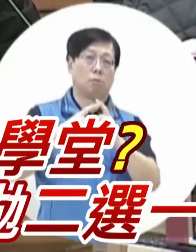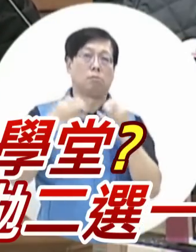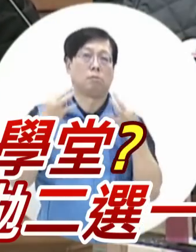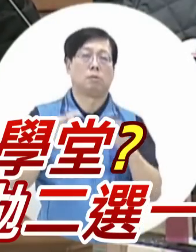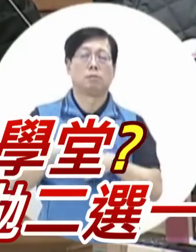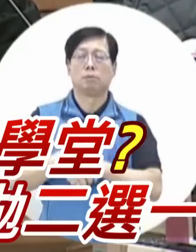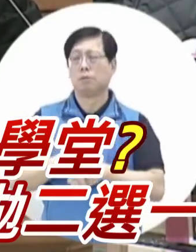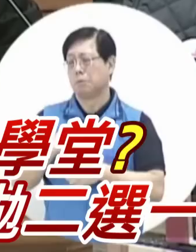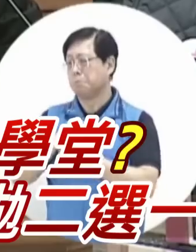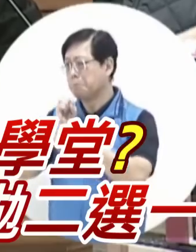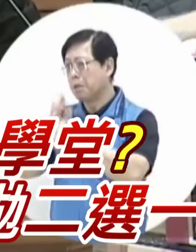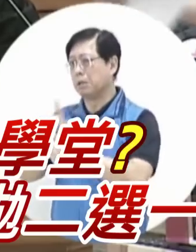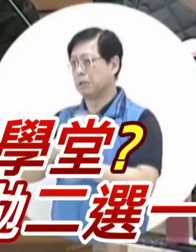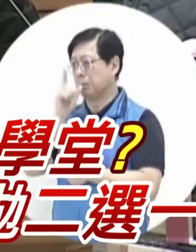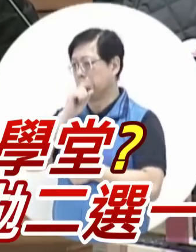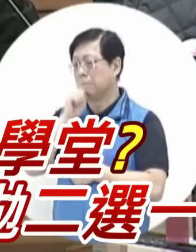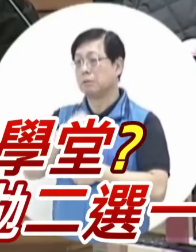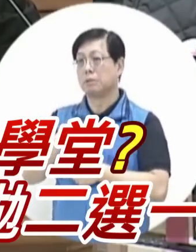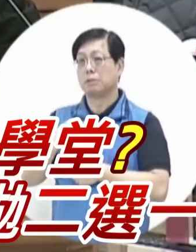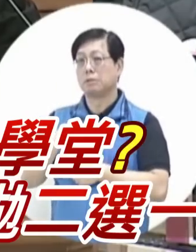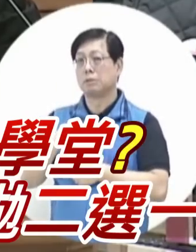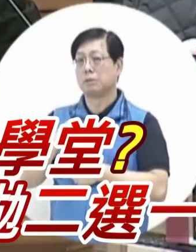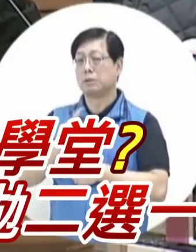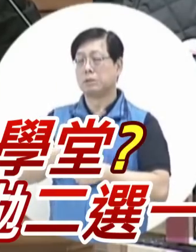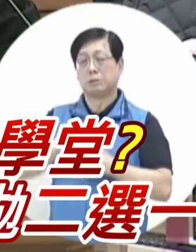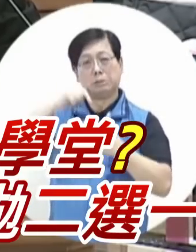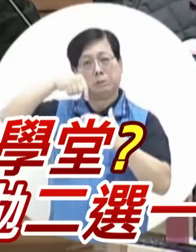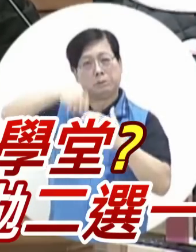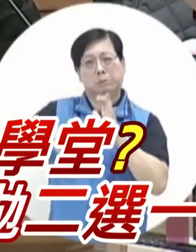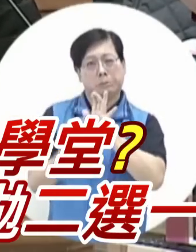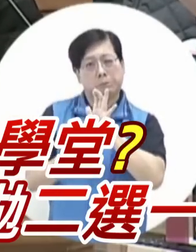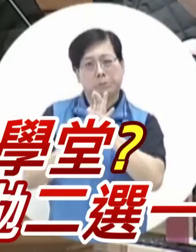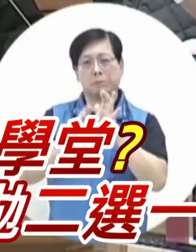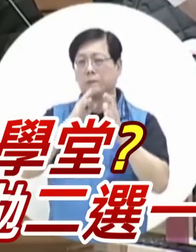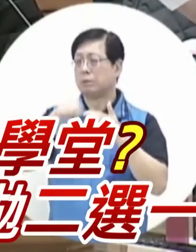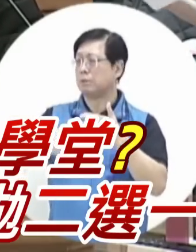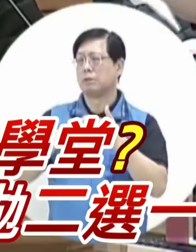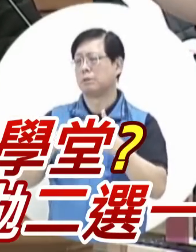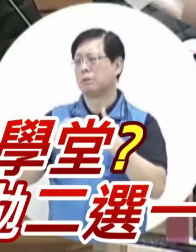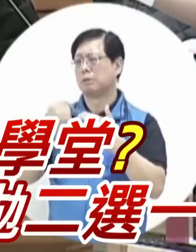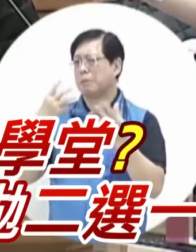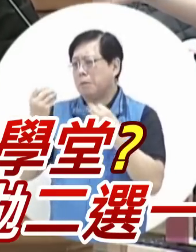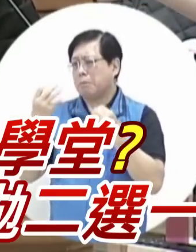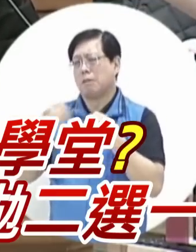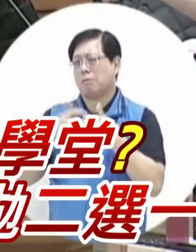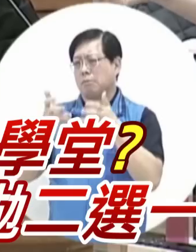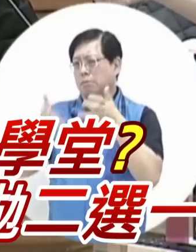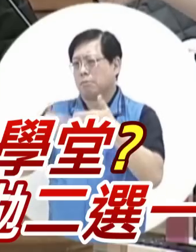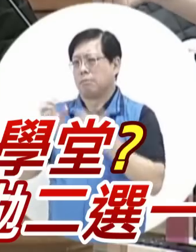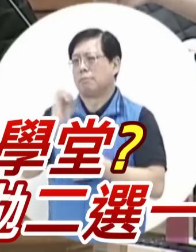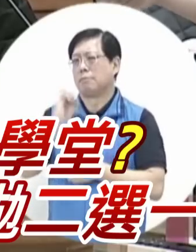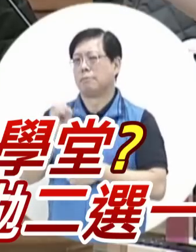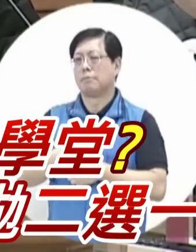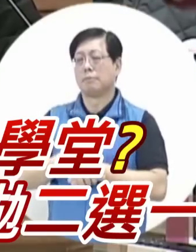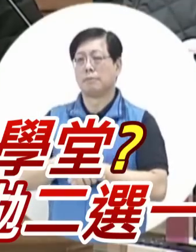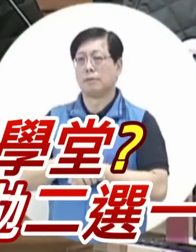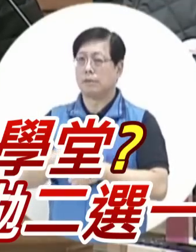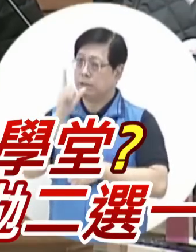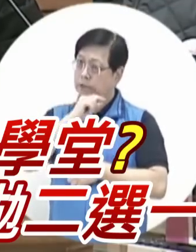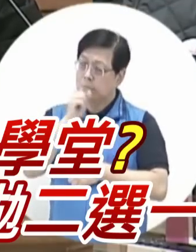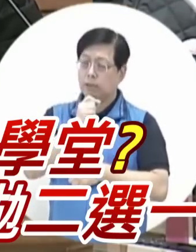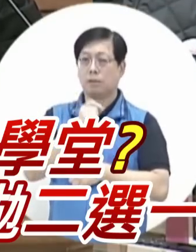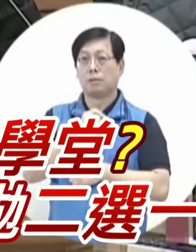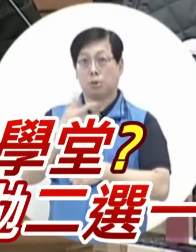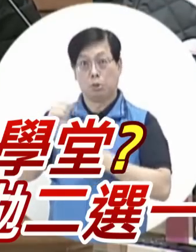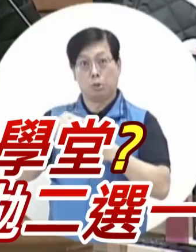长啊，我跟你说哈，你都在答这个，你说你要讲申论题，可是你讲的申论题就没有讲到重点，好不好？ 我、哦、这做重点啊， 还是有人